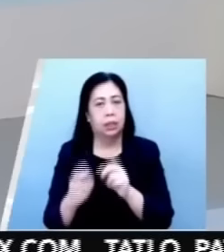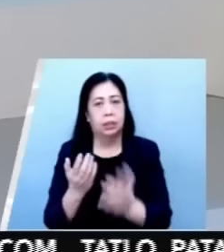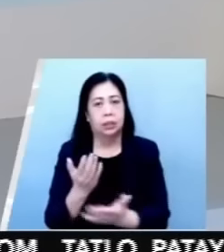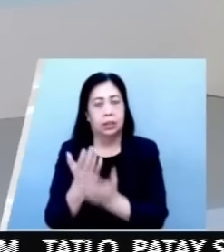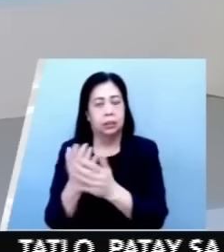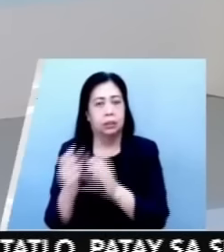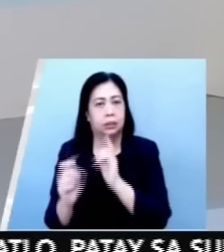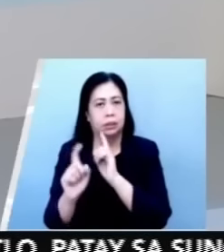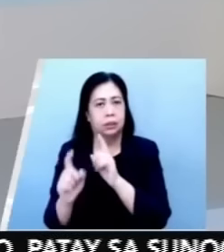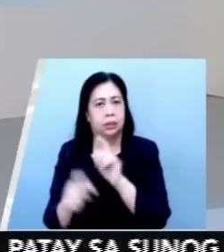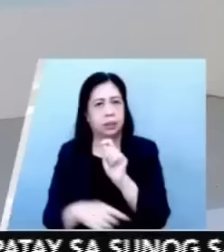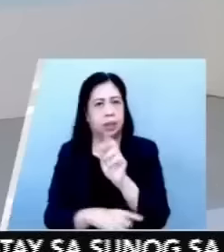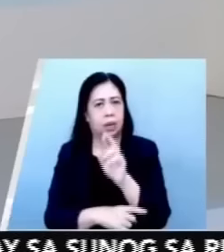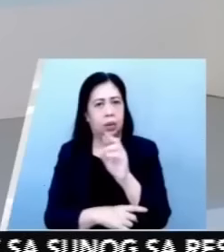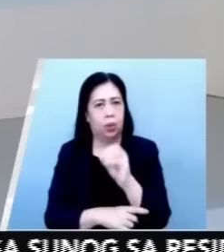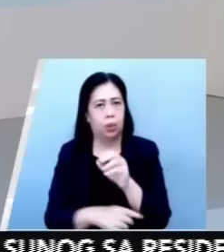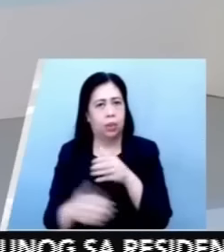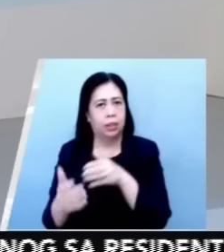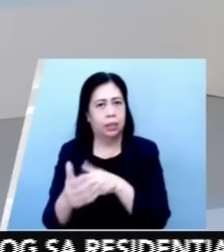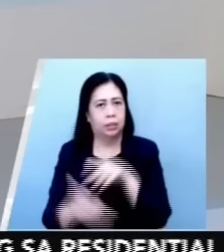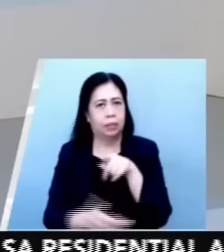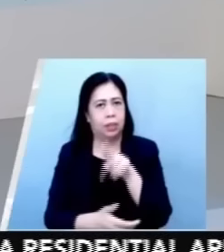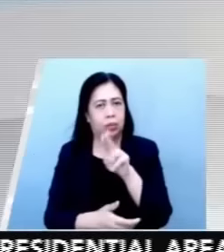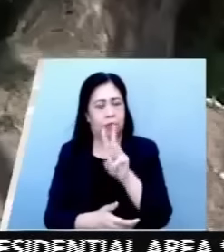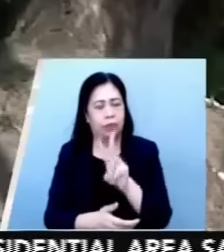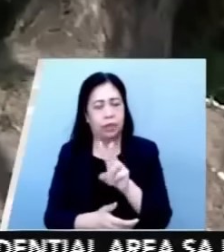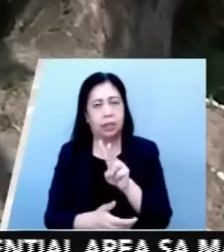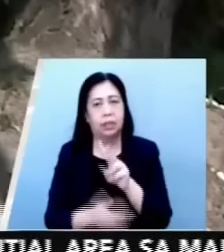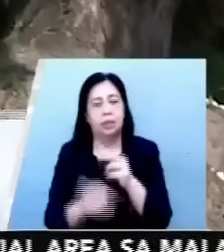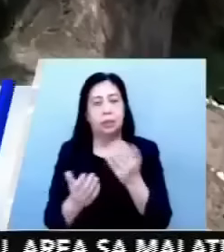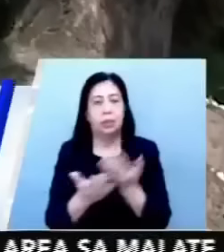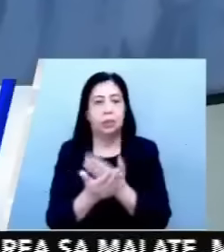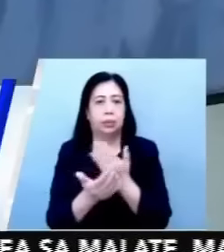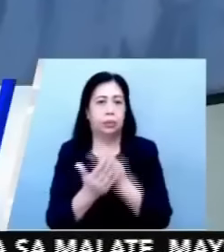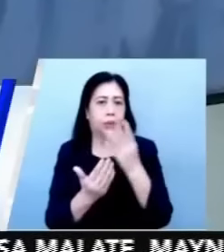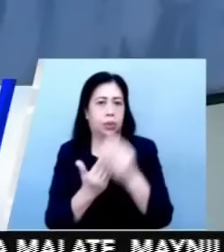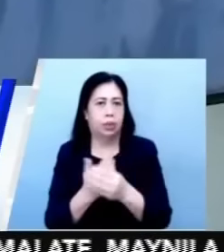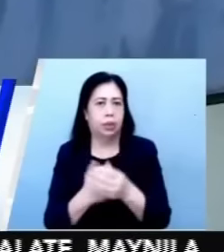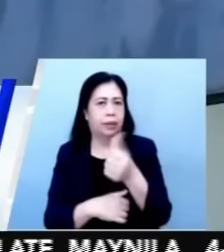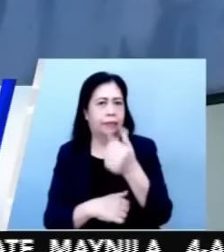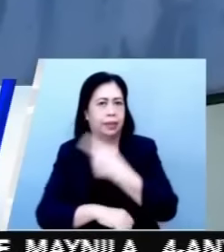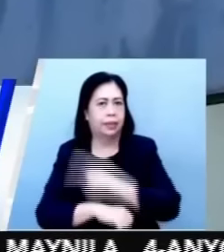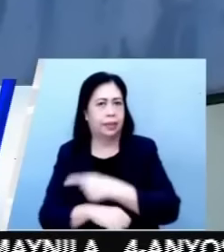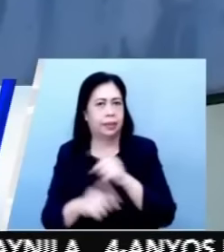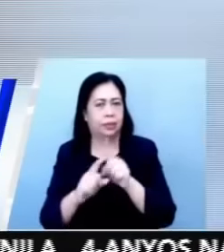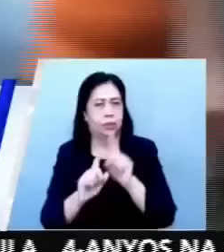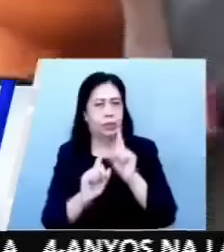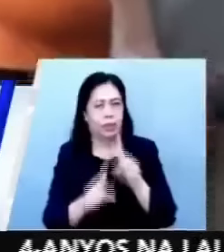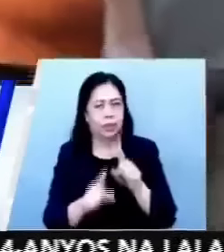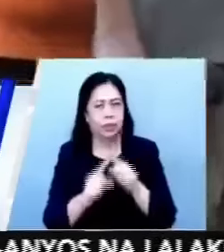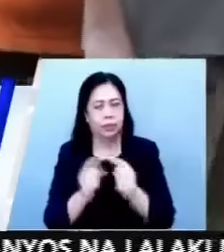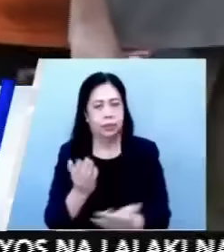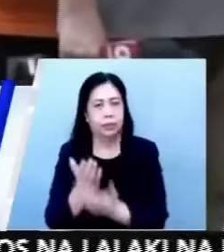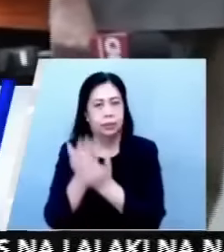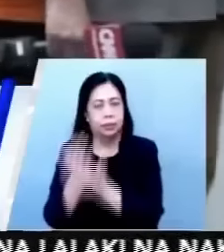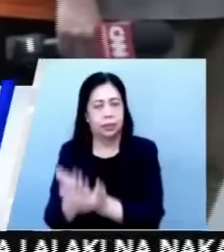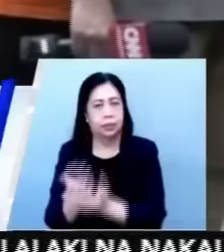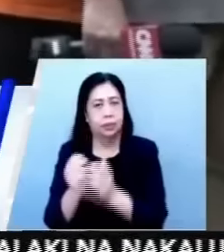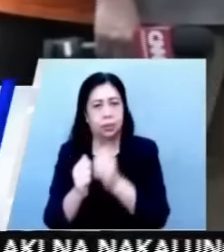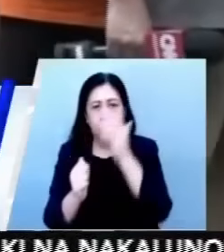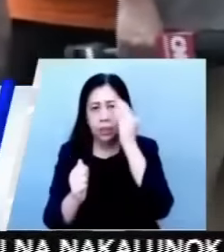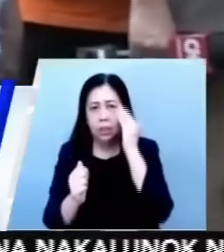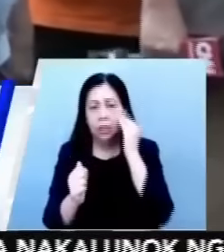order laban sa PUV modernization program. May 10 araw sila para magkomento sa petisyon na humihiling na